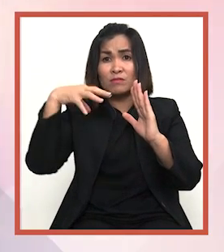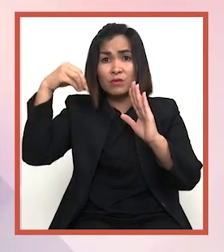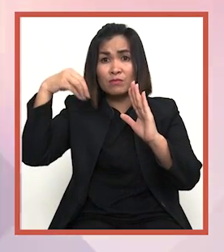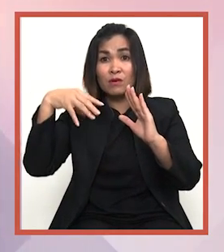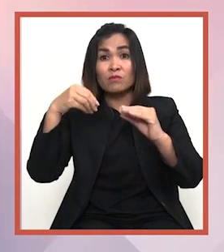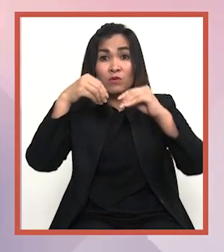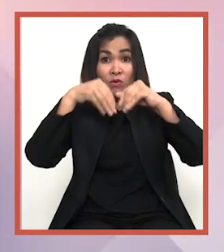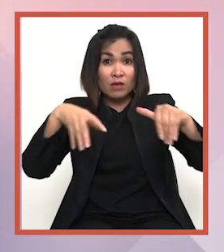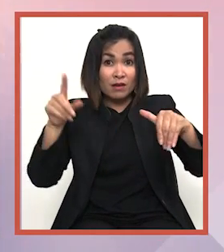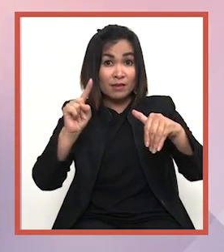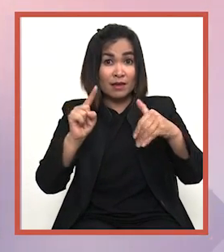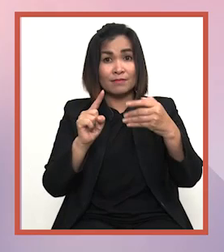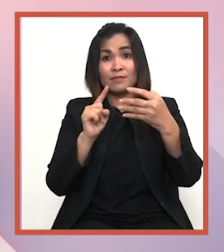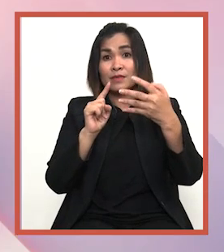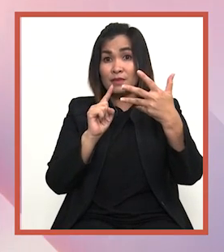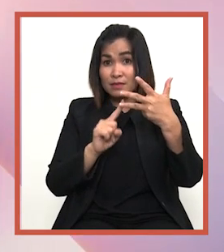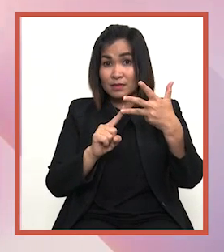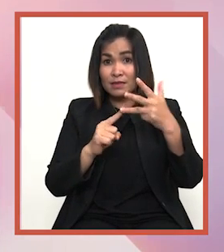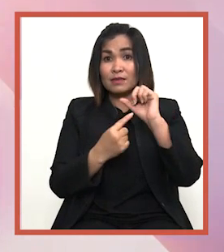4. สัญลักษณ์ทางไฟฟ้า